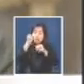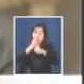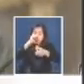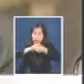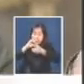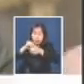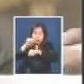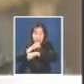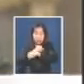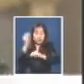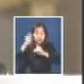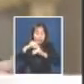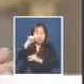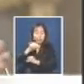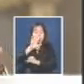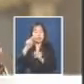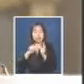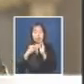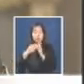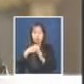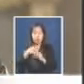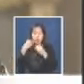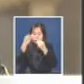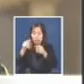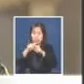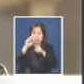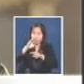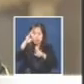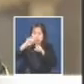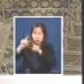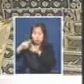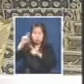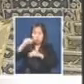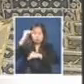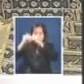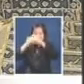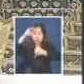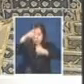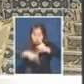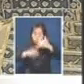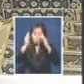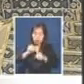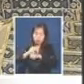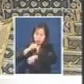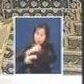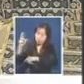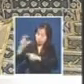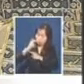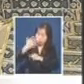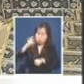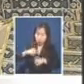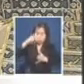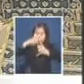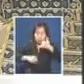จ้างอย่างเดียวแต่ว่าต้องการที่จะให้แรงงานเหล่านั้นมีการพัฒนาฝีมือพ ั ฒนาประสิทธิภาพในการทำงานมากขึ้นเพื่อที่จะคุ้ม